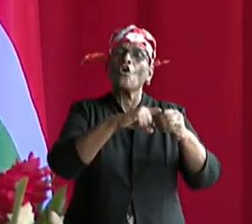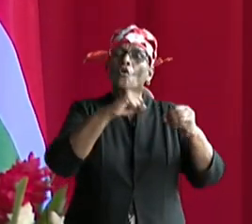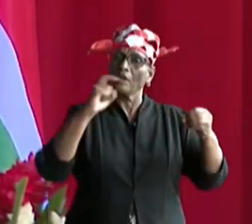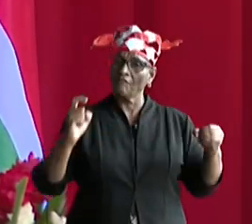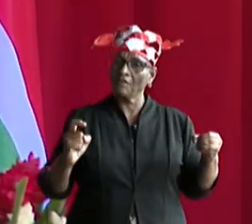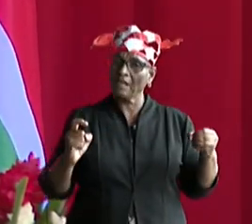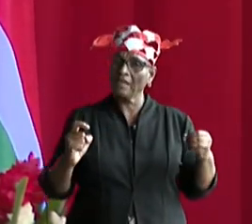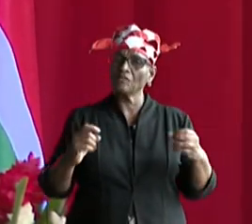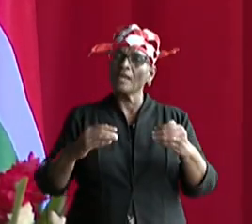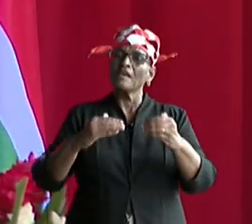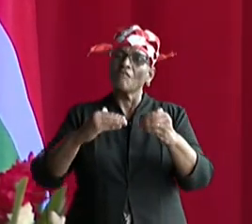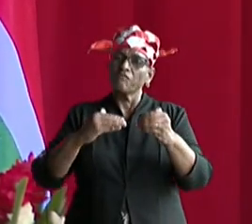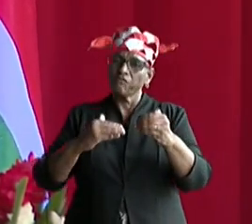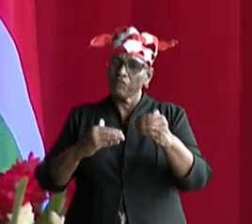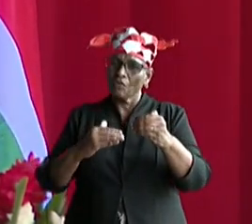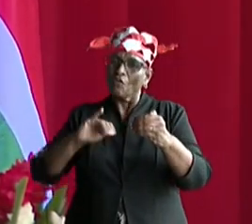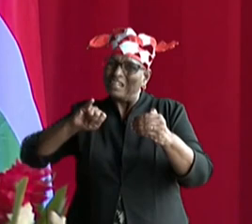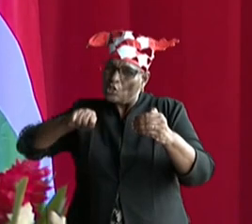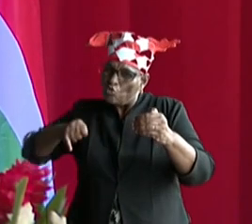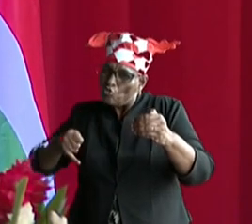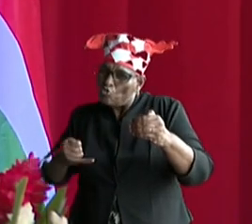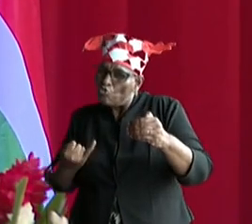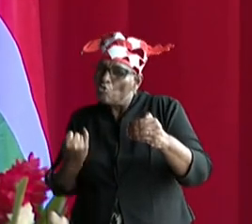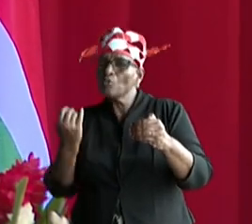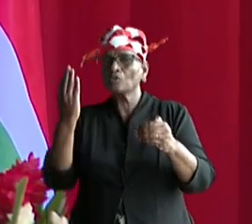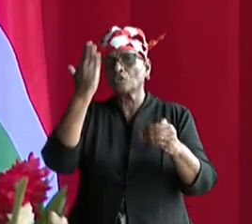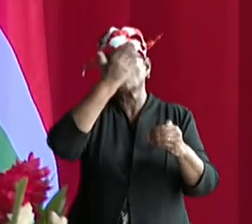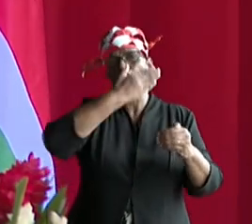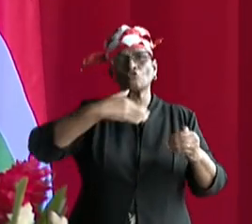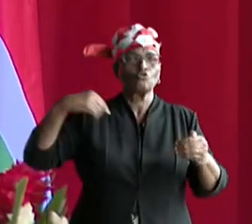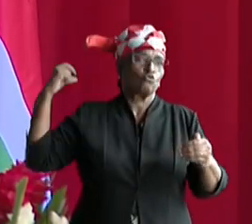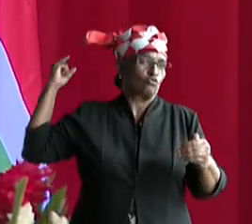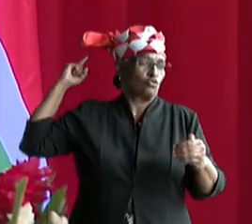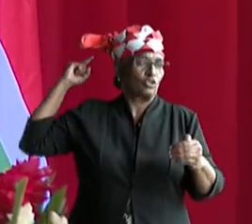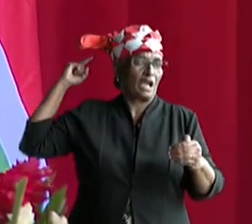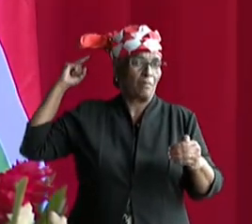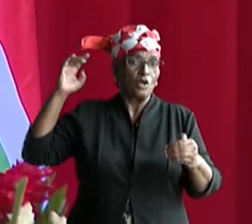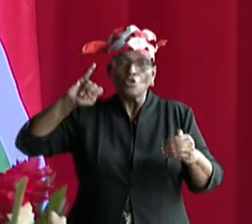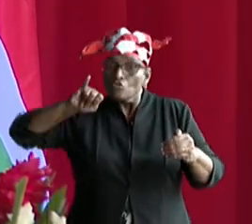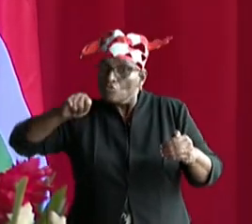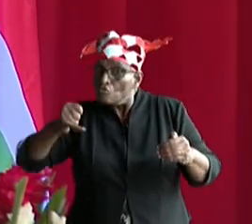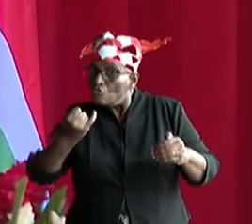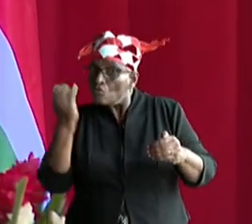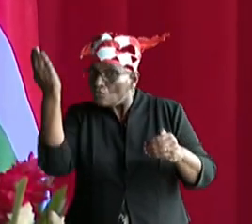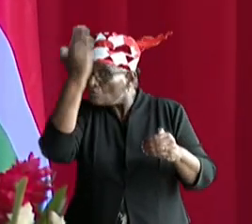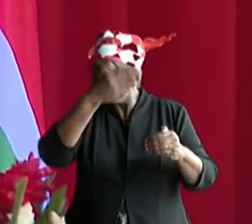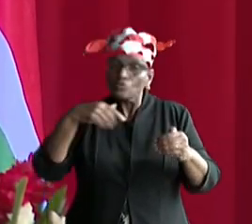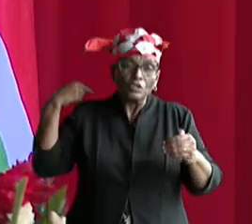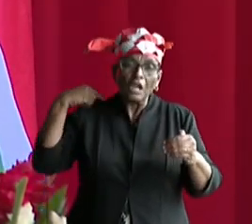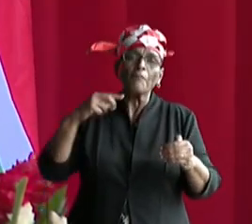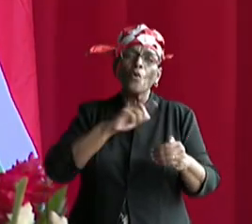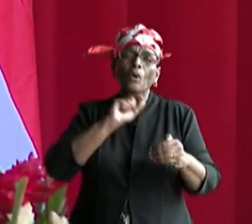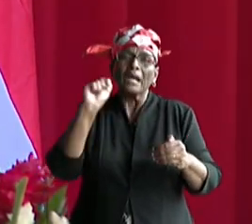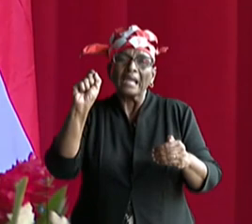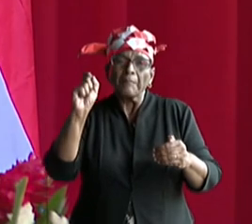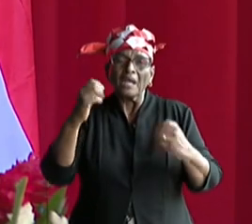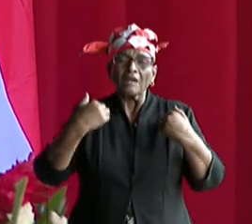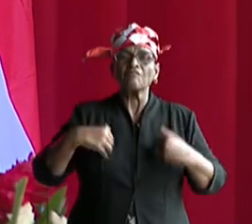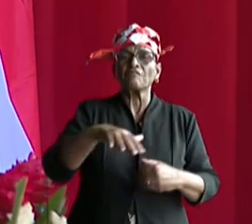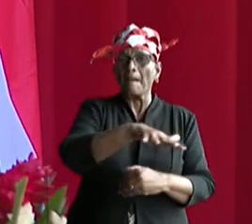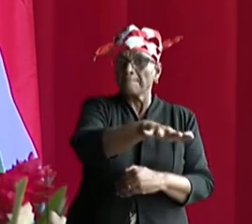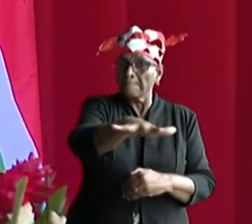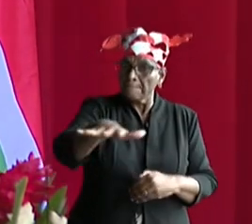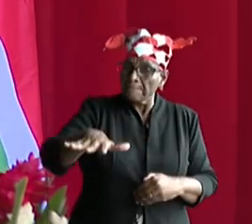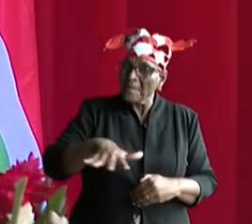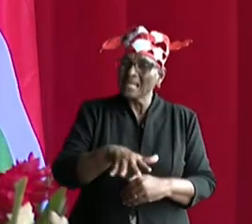we aan de vooravond van een nieuw Suriname. Een nieuw Suriname dat ook wordt gekenmerkt door een gemeenschap dat